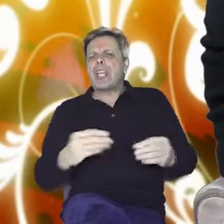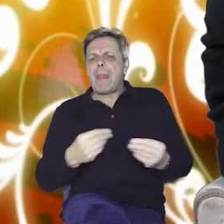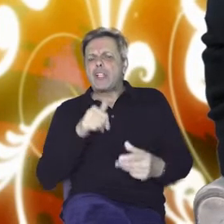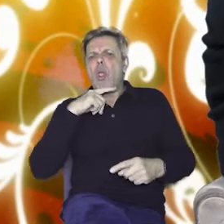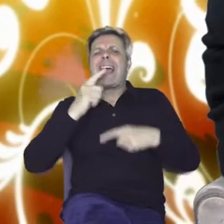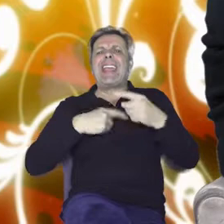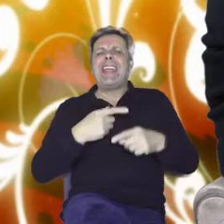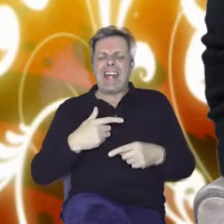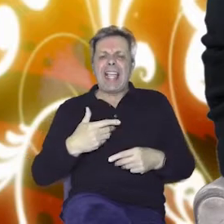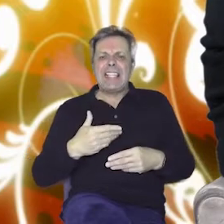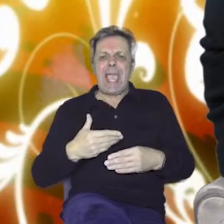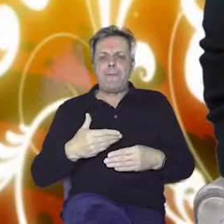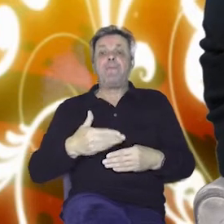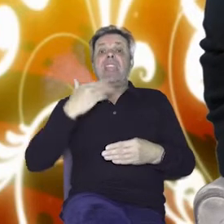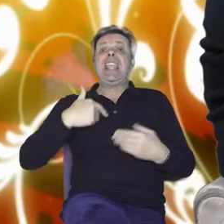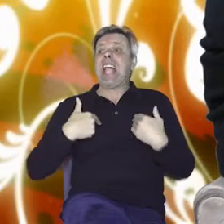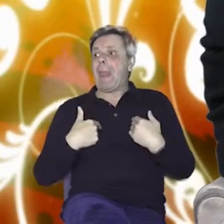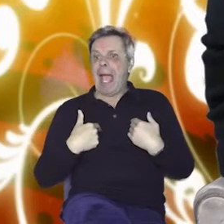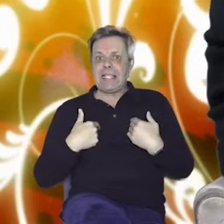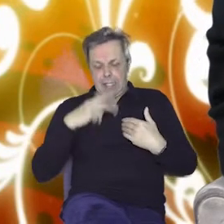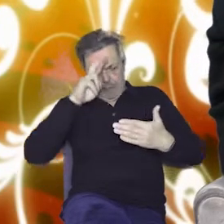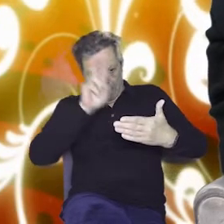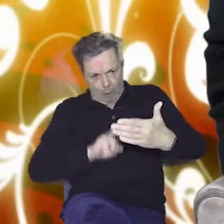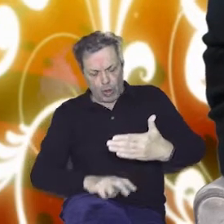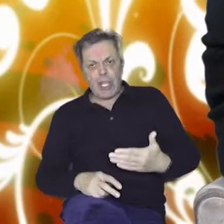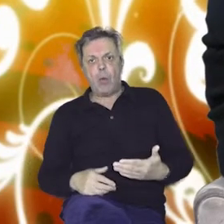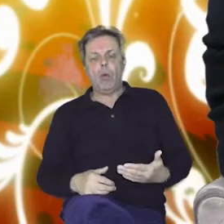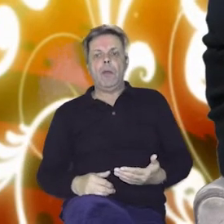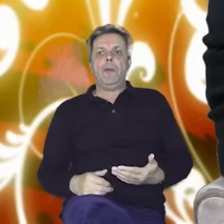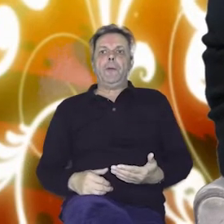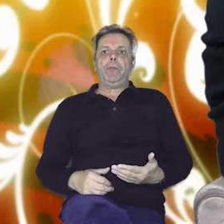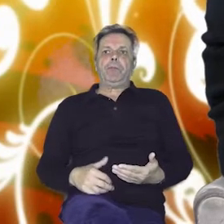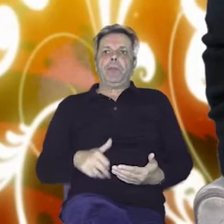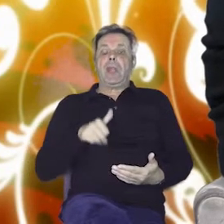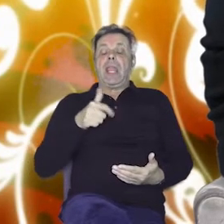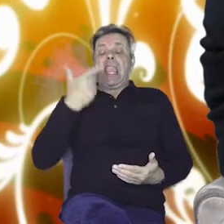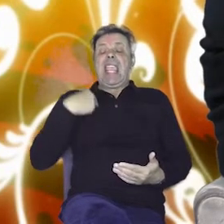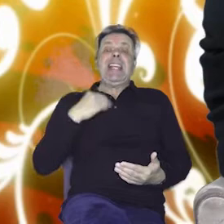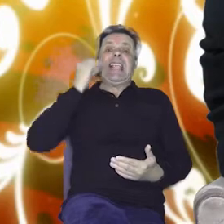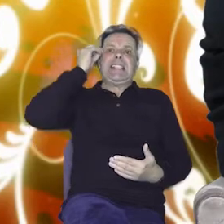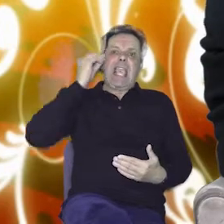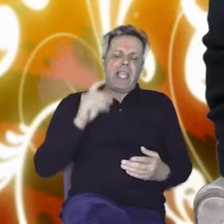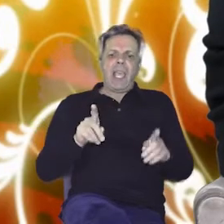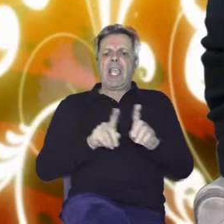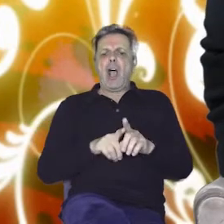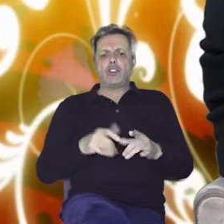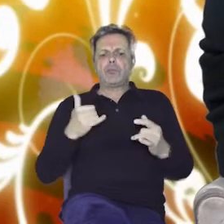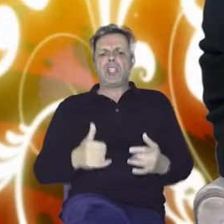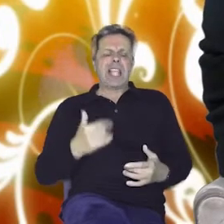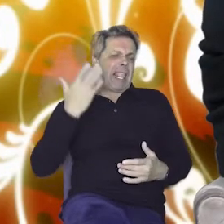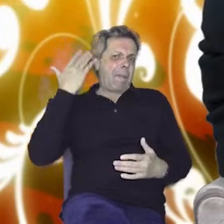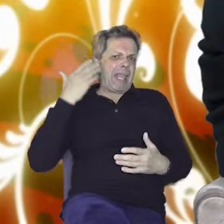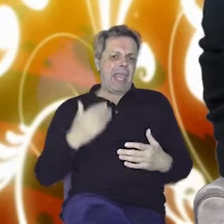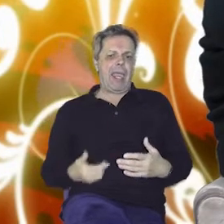nas to ili pročitaju ili se prisjete, kao što smo se sad prije...